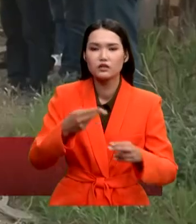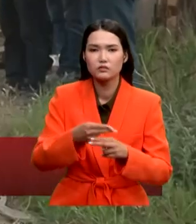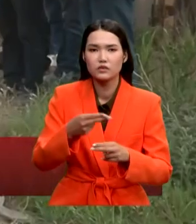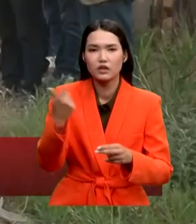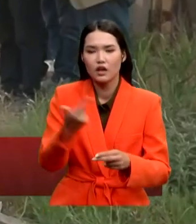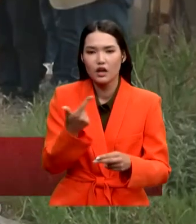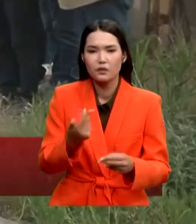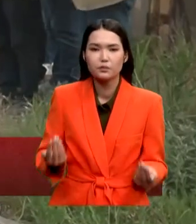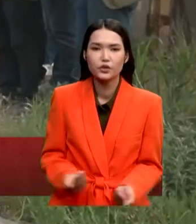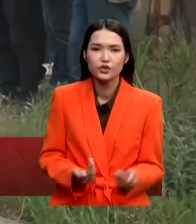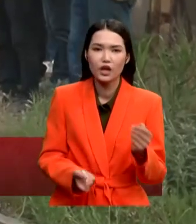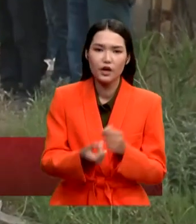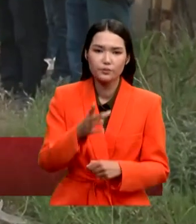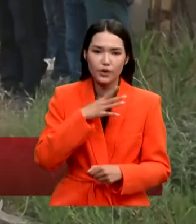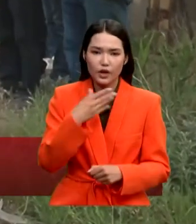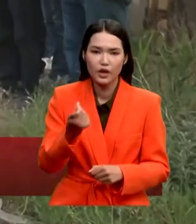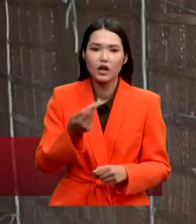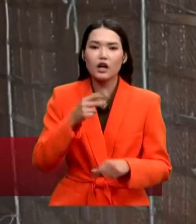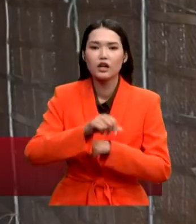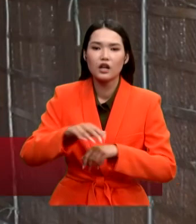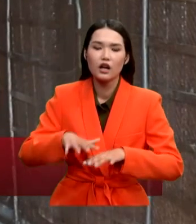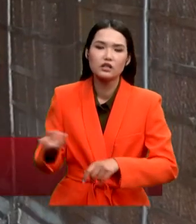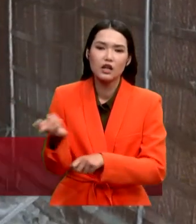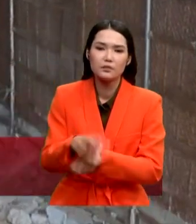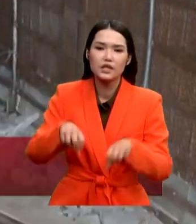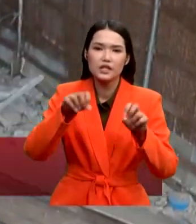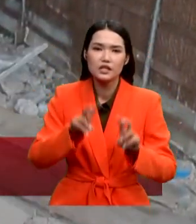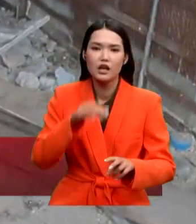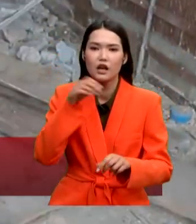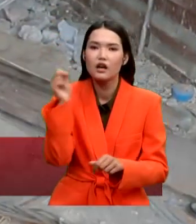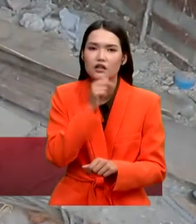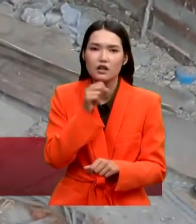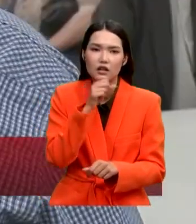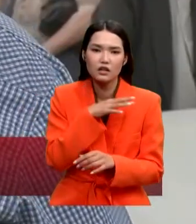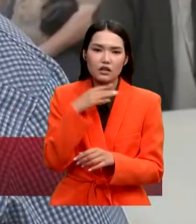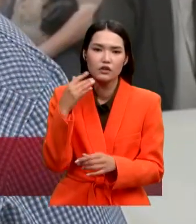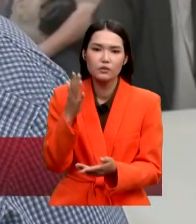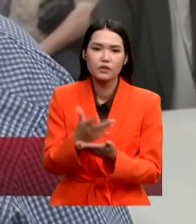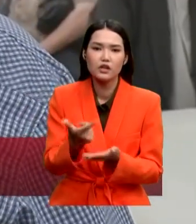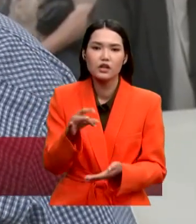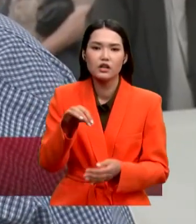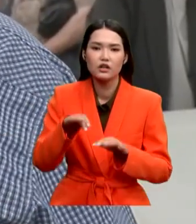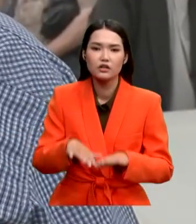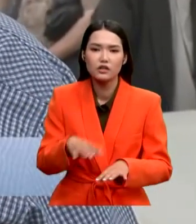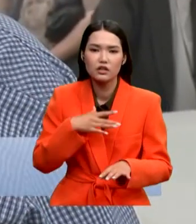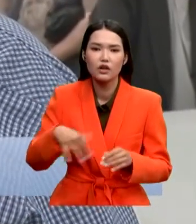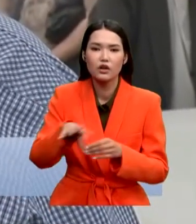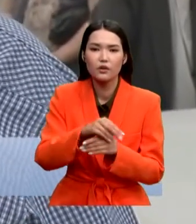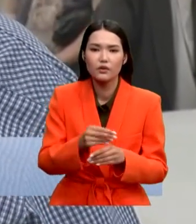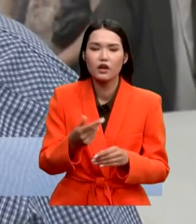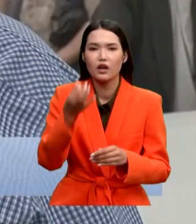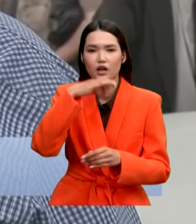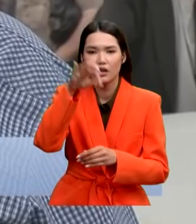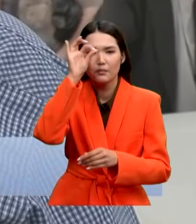дня, негодуют жители. Неизвестные приезжают на спецтехнике и грабят гаражи. Во все станции,